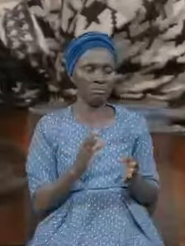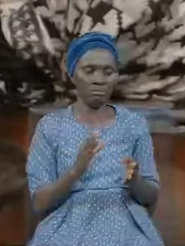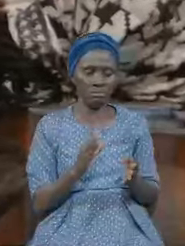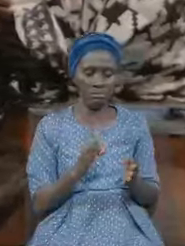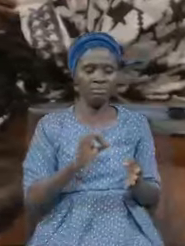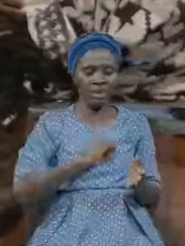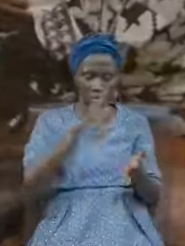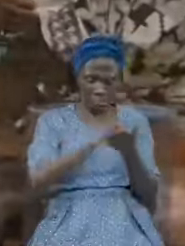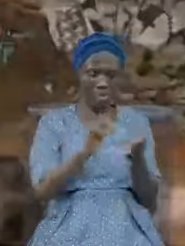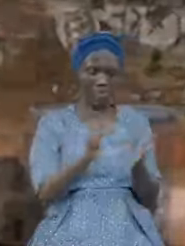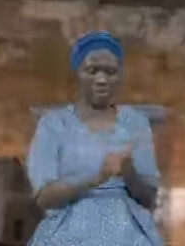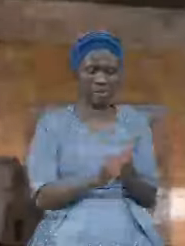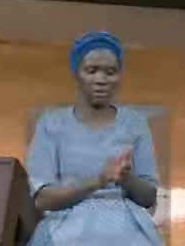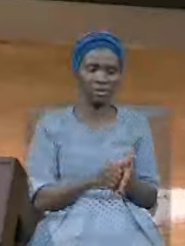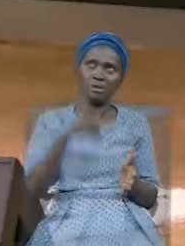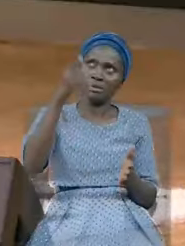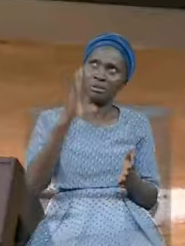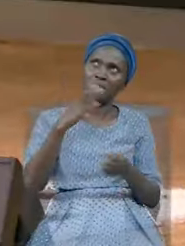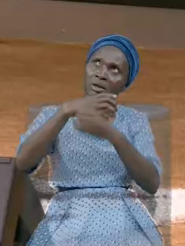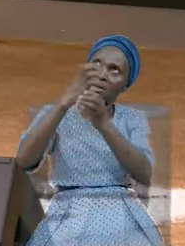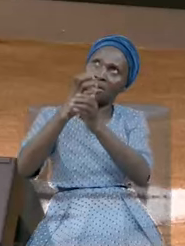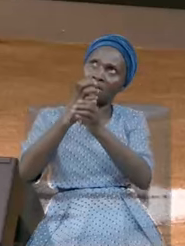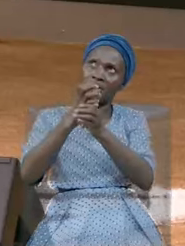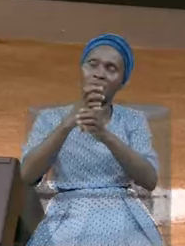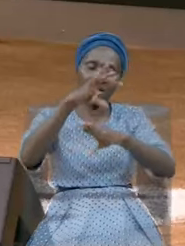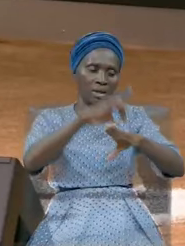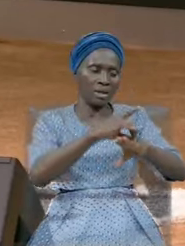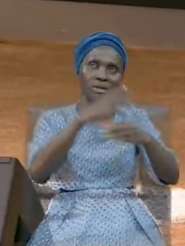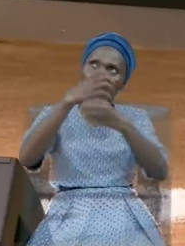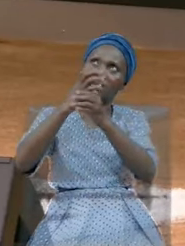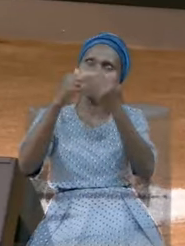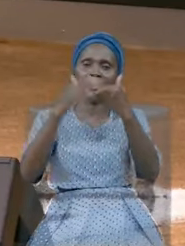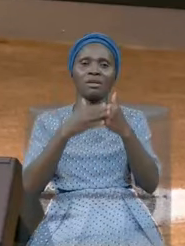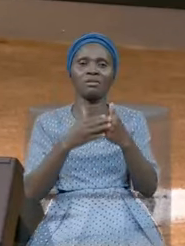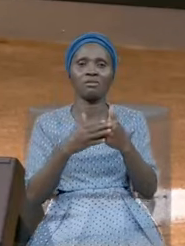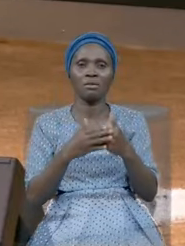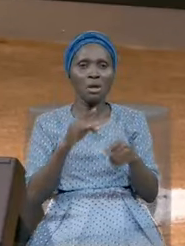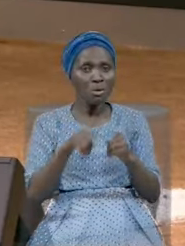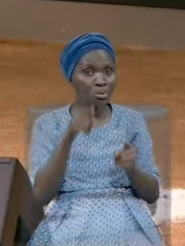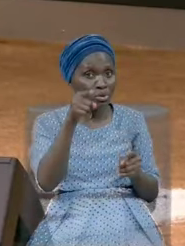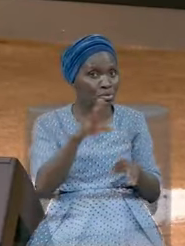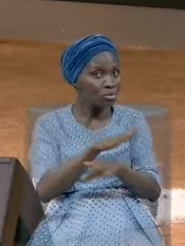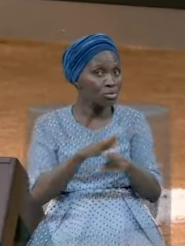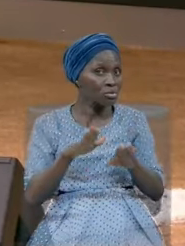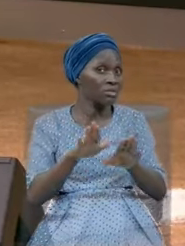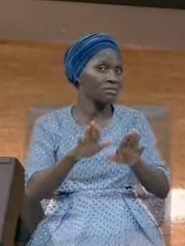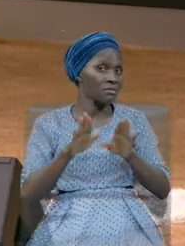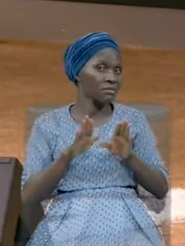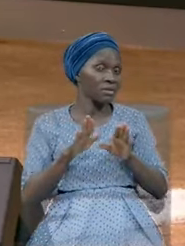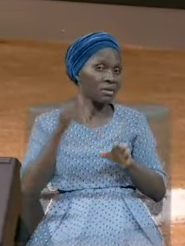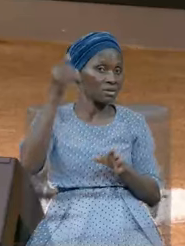C est de la terre mais tu ne tremes même pas parce que tu